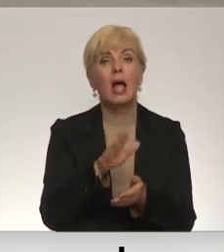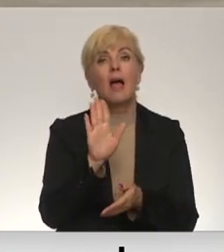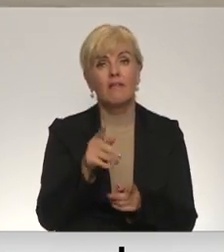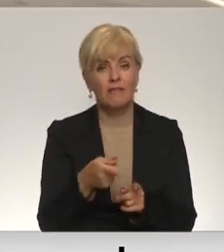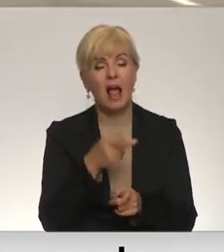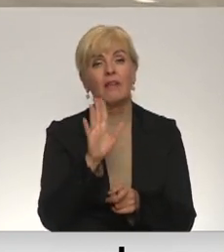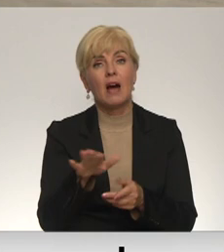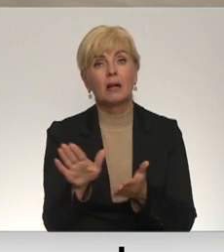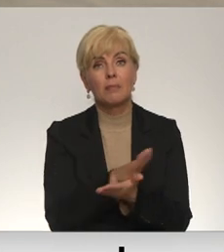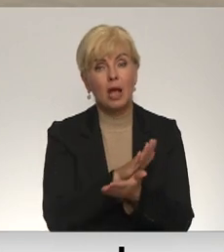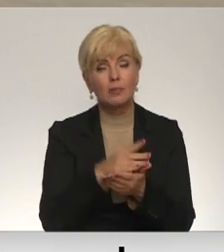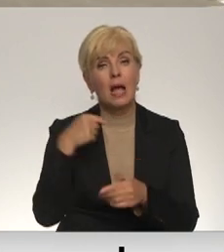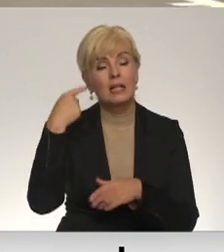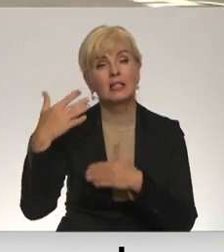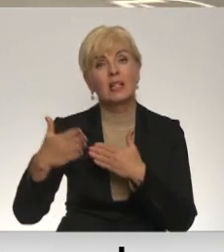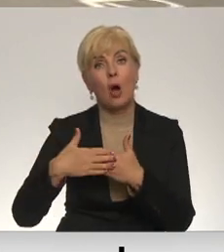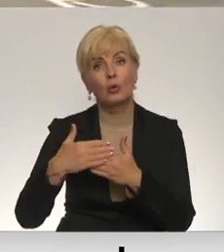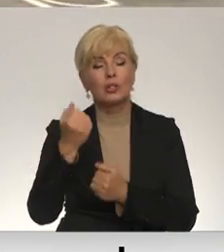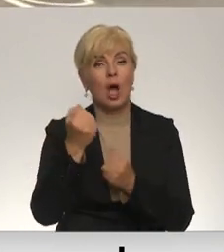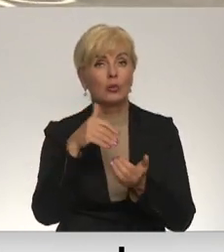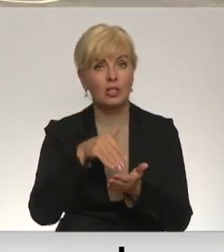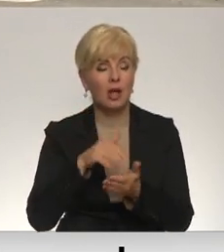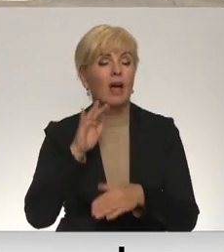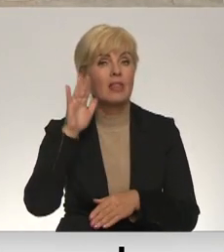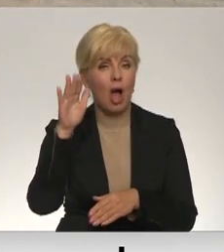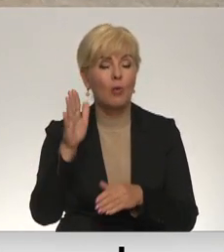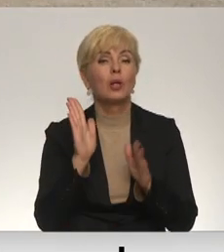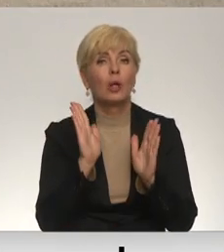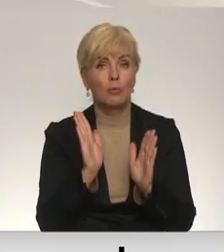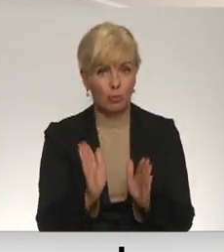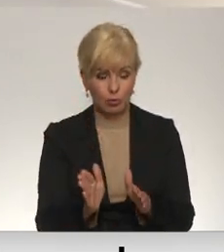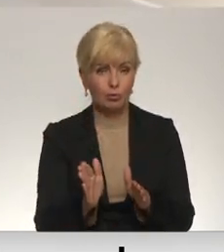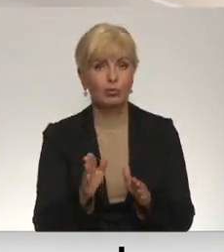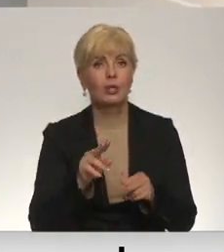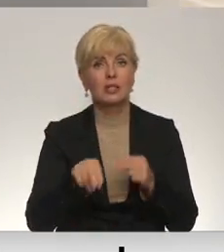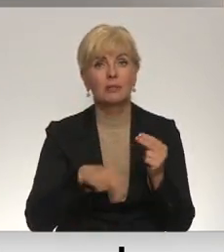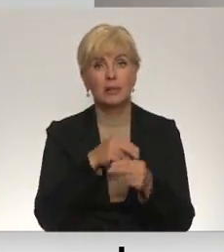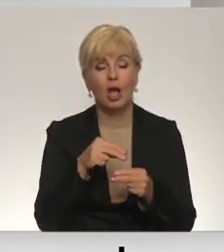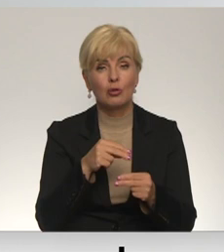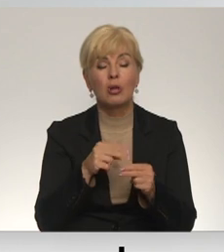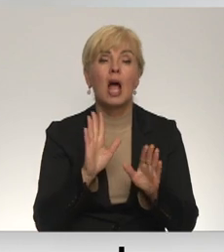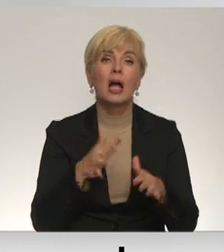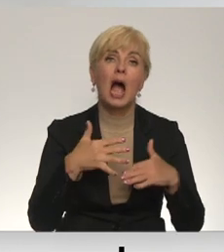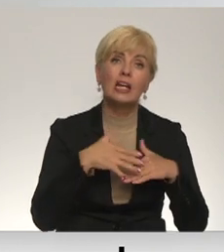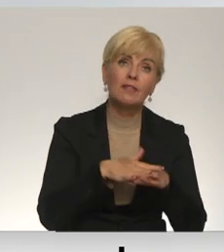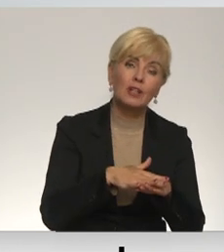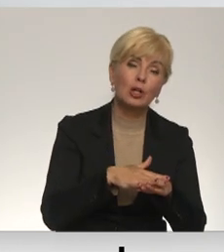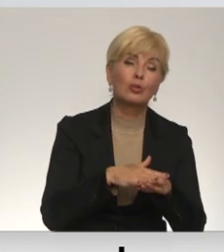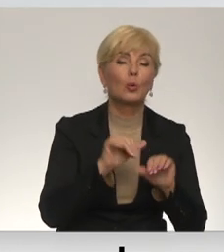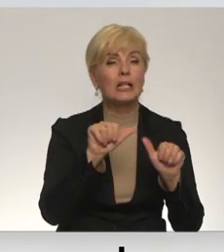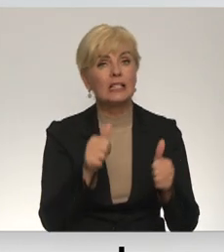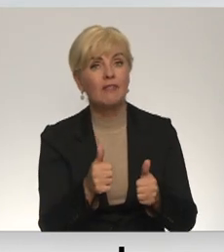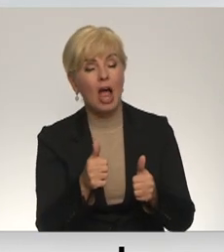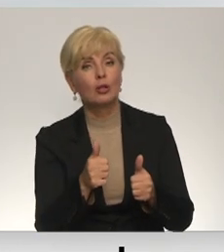maksas. Tomēr Salkrastos doma par maksas stāvvietām nākotnē tiekot apsvērt. Kā šo infrastruktūru izveidot, kā uzturēt,